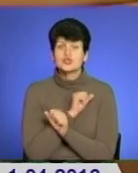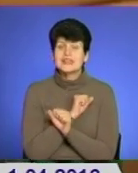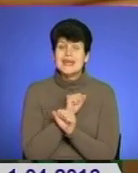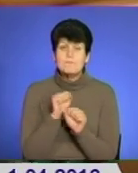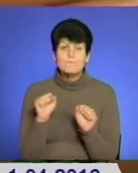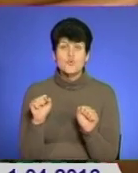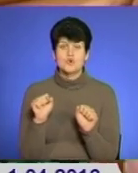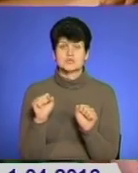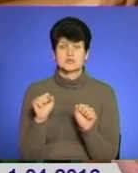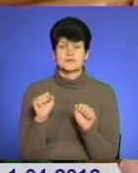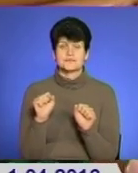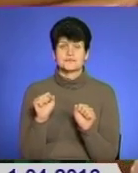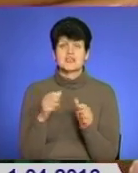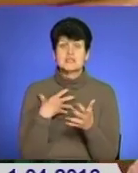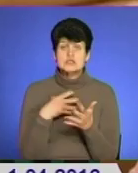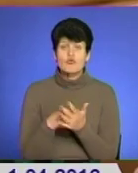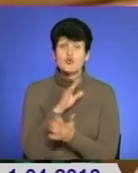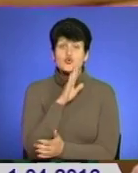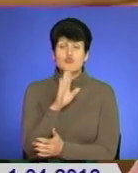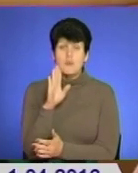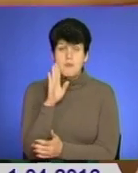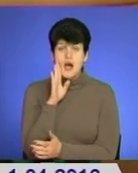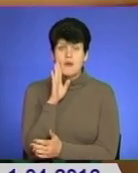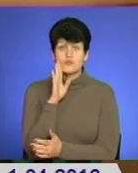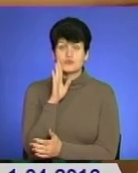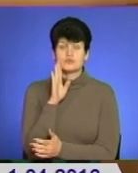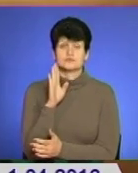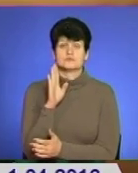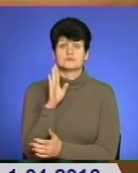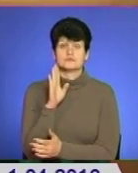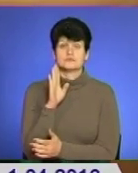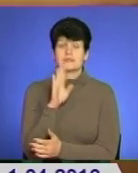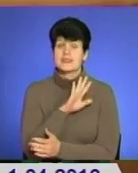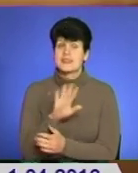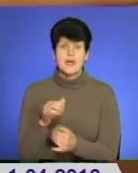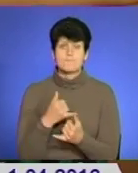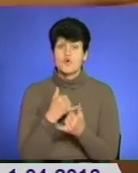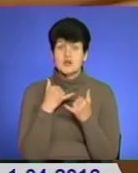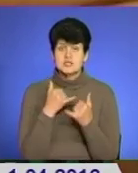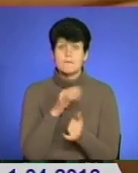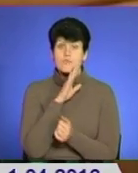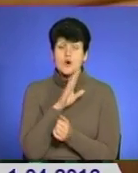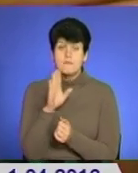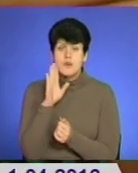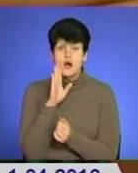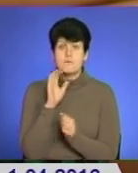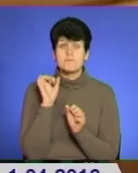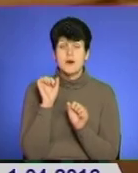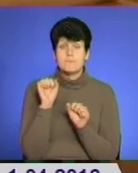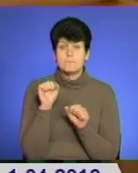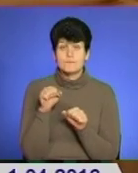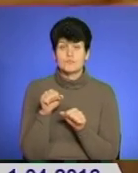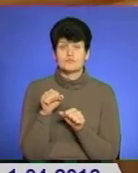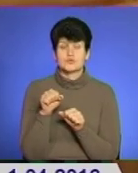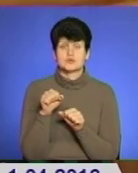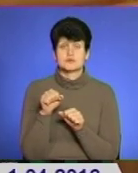можна свою маму завжди не поважати, бо мама може на якусь